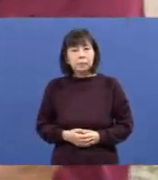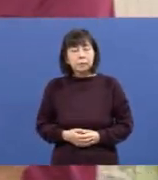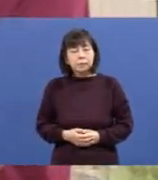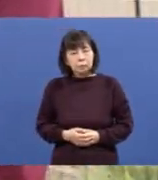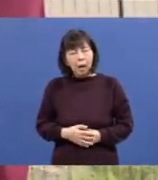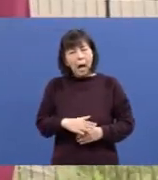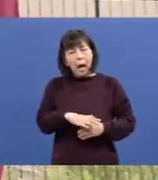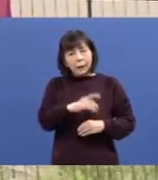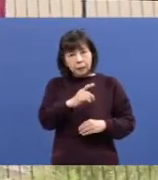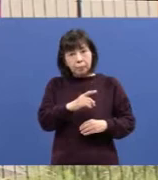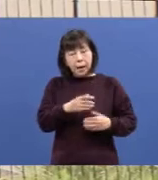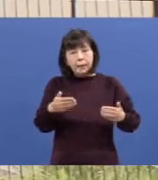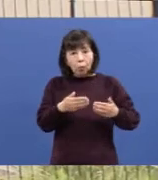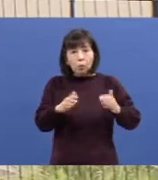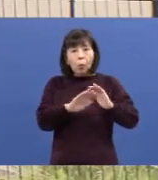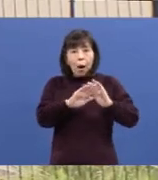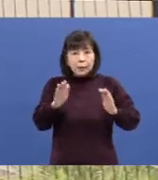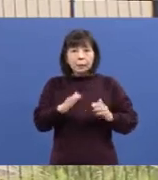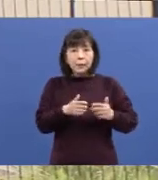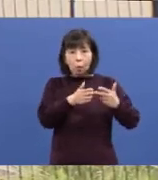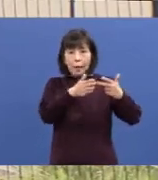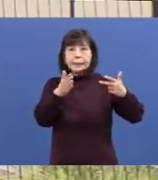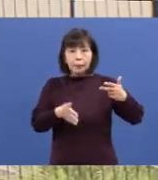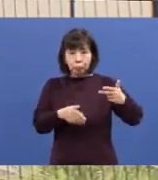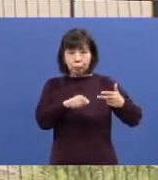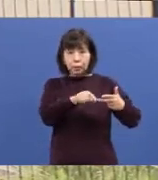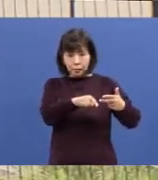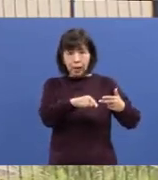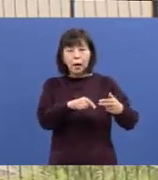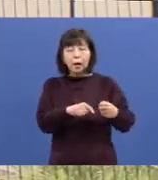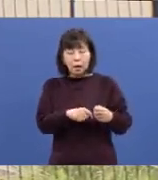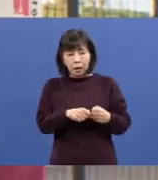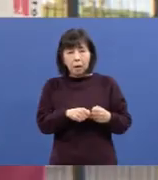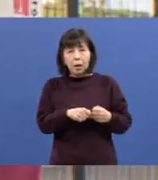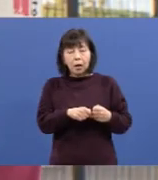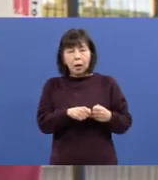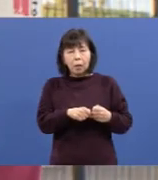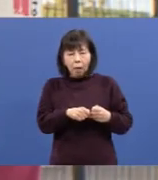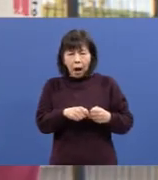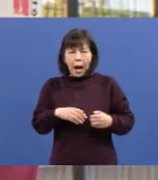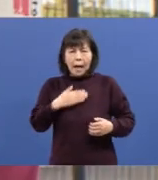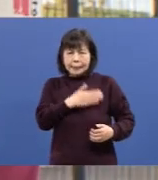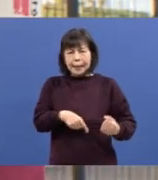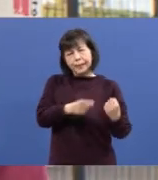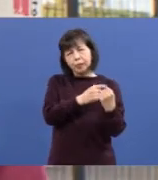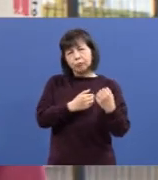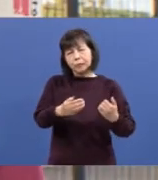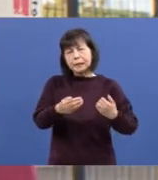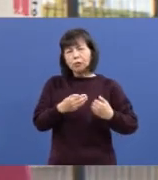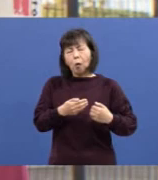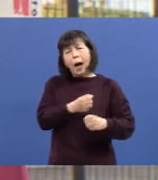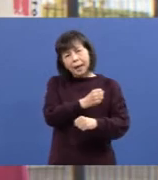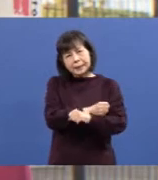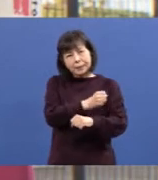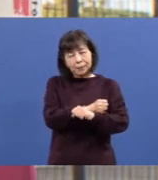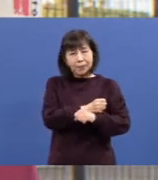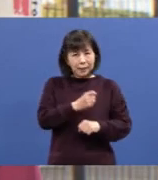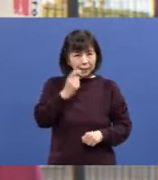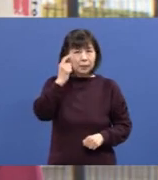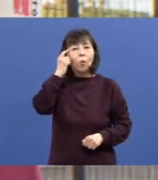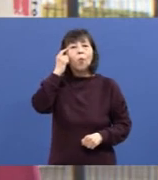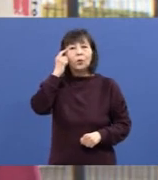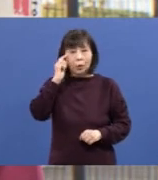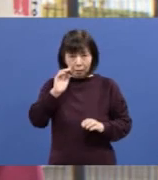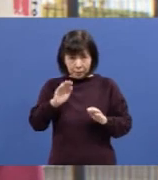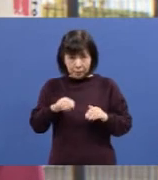はじめに就いた職場が施設だったので、やっぱ体力的にしんどい仕事なのかなっていうふうに思っ